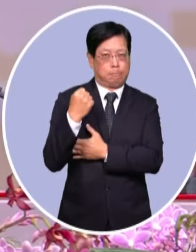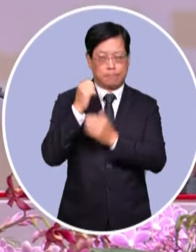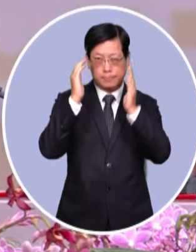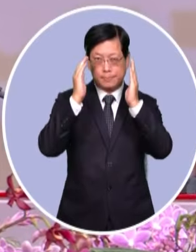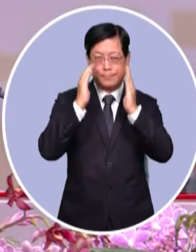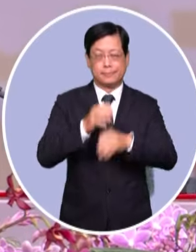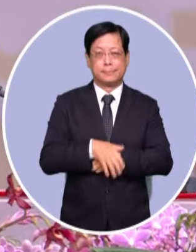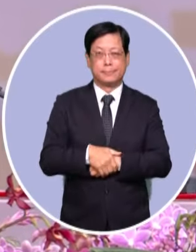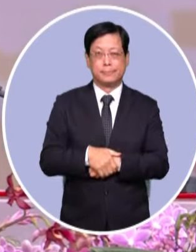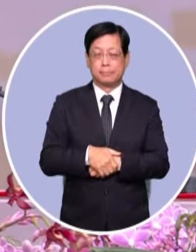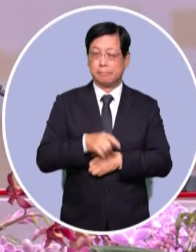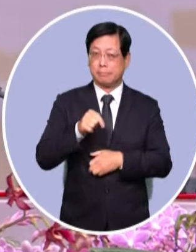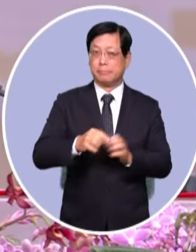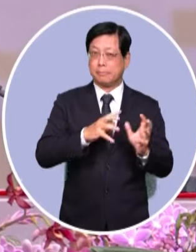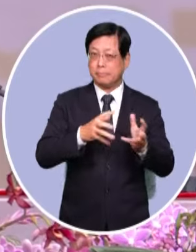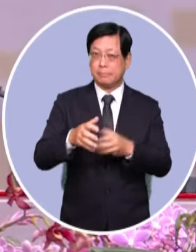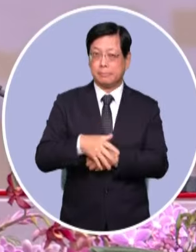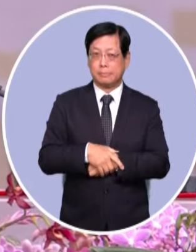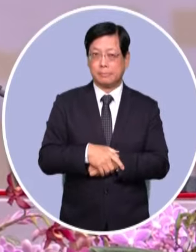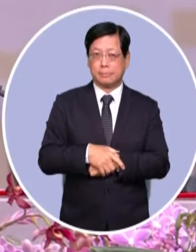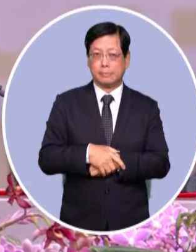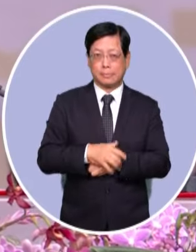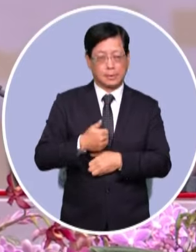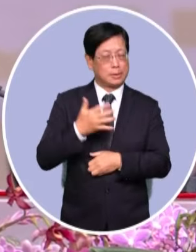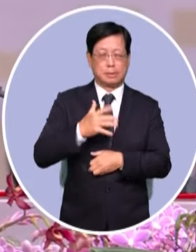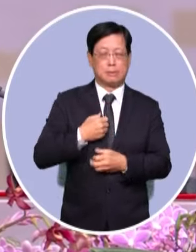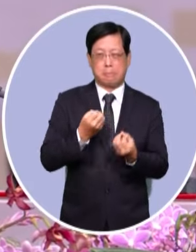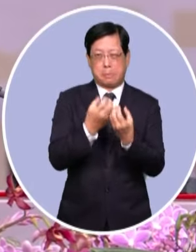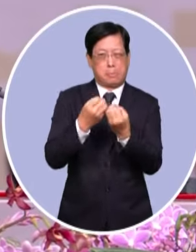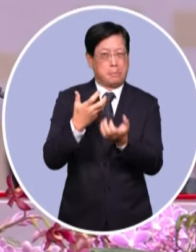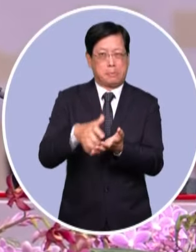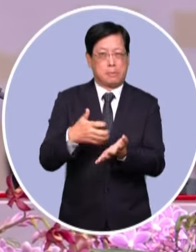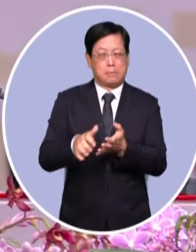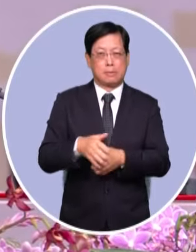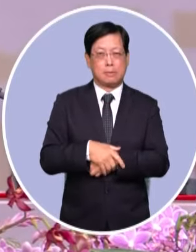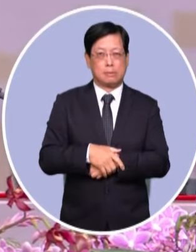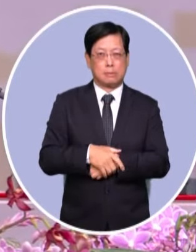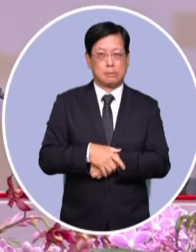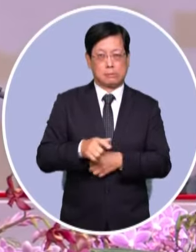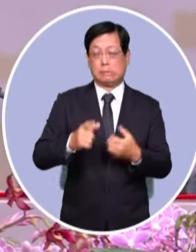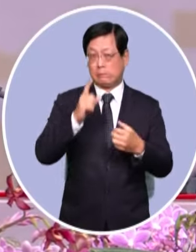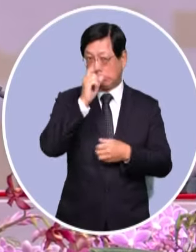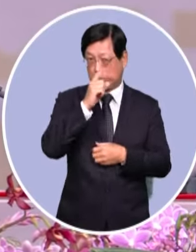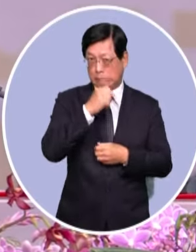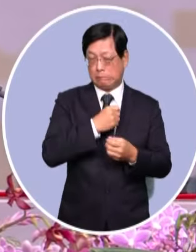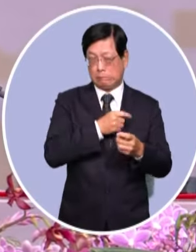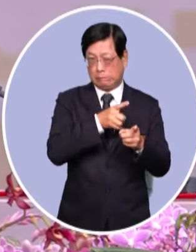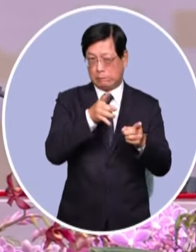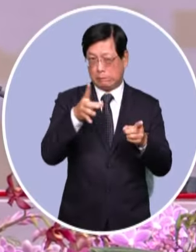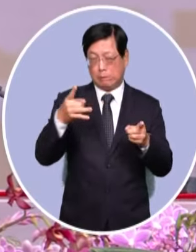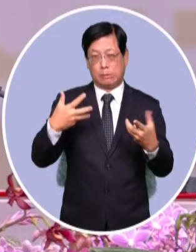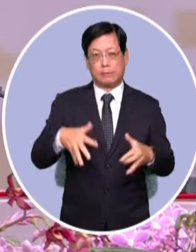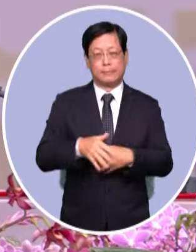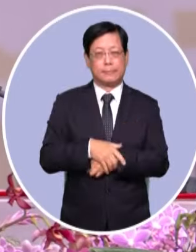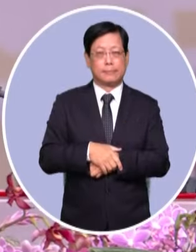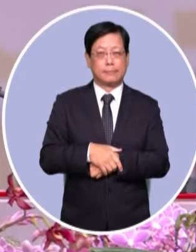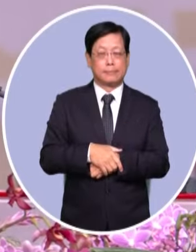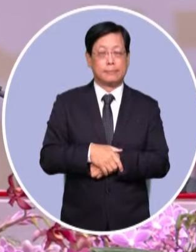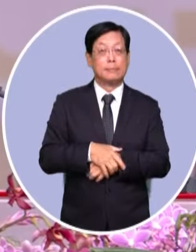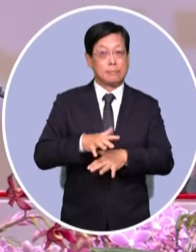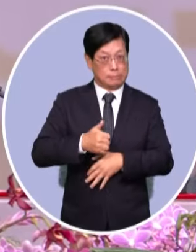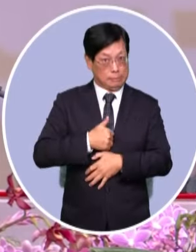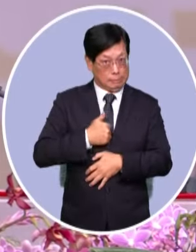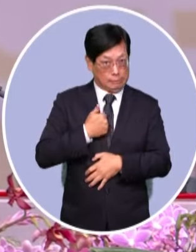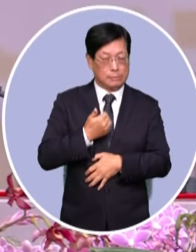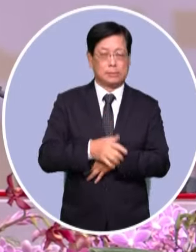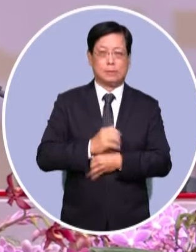拼。这个世界并不太平，这个世界还是有很多的贫困，所以真的是